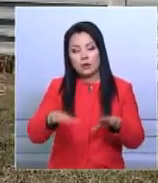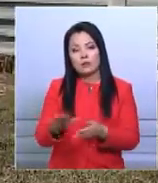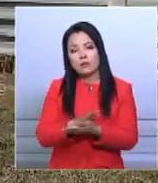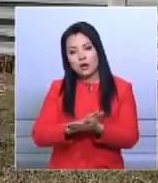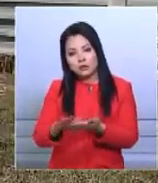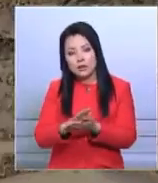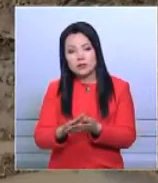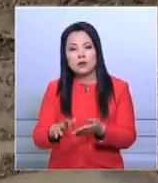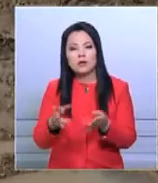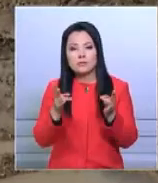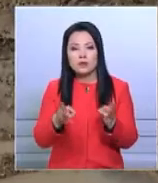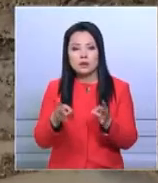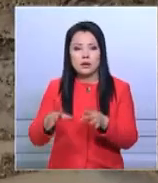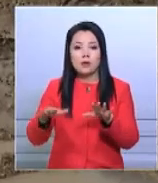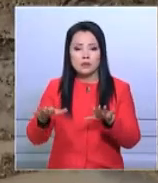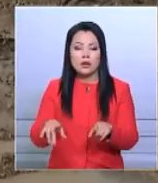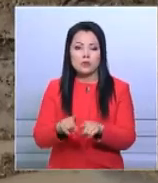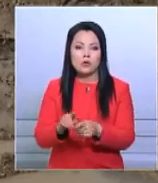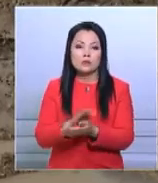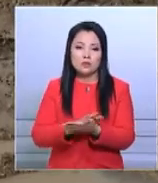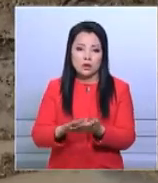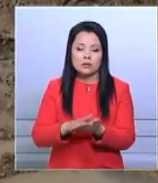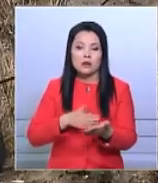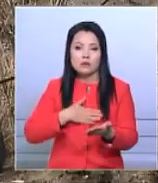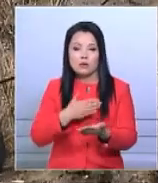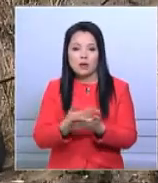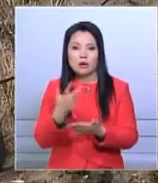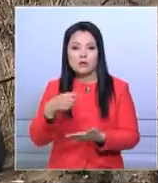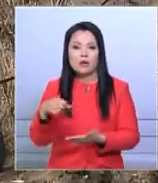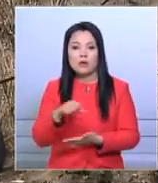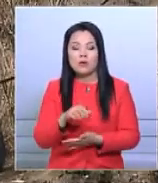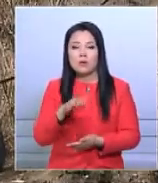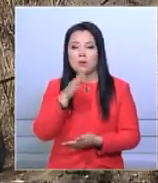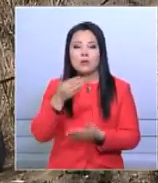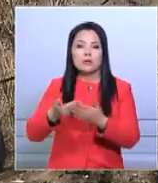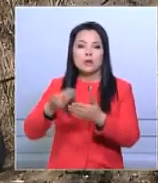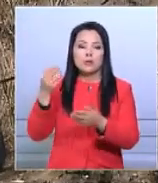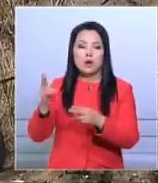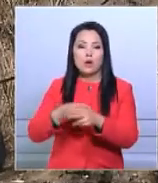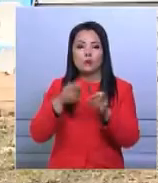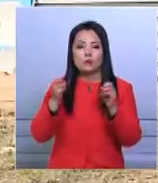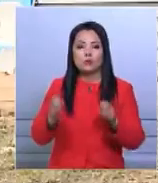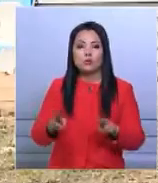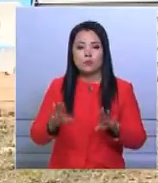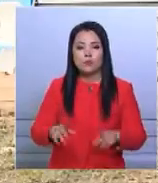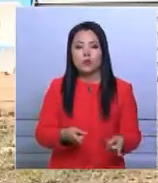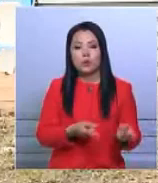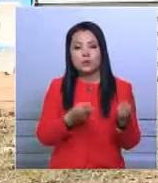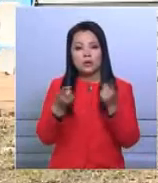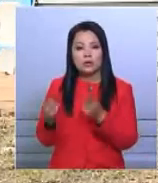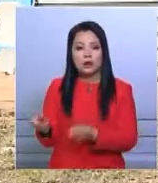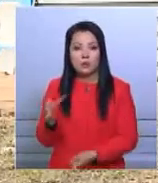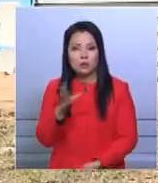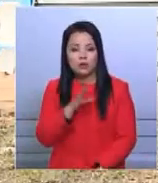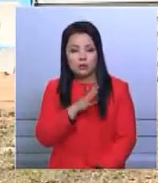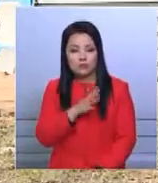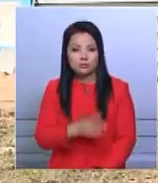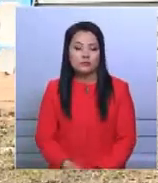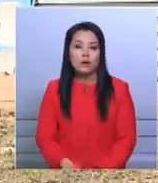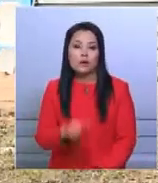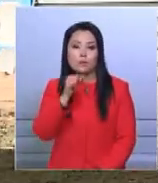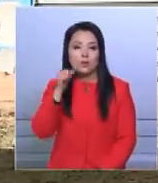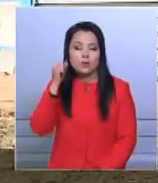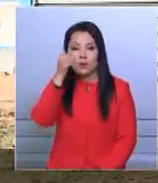судан келген зиянды қалыпқа келтіруде. Айта кетейік, олар осыдан екі апта бұрын қауіпсіз жерге көшірілген болатын. В этом году так не было сильно.